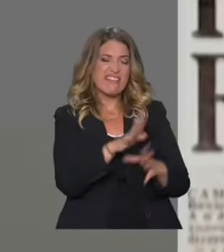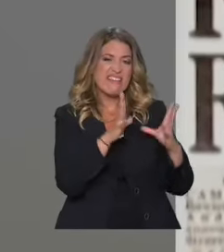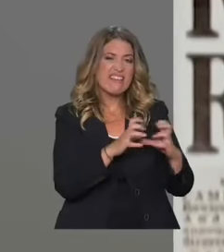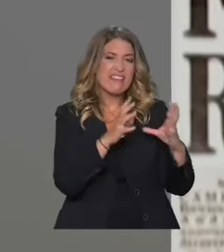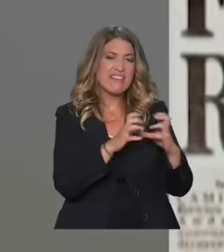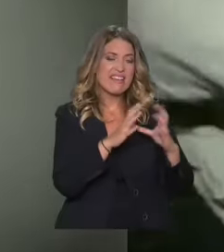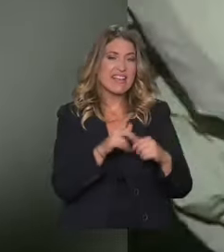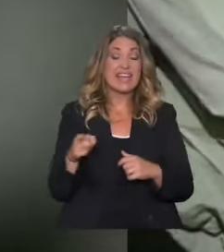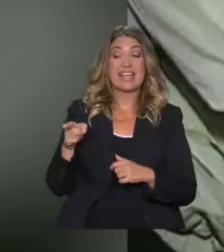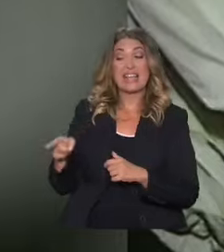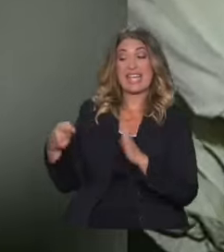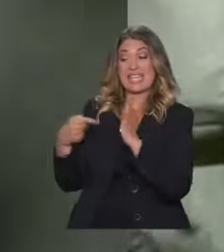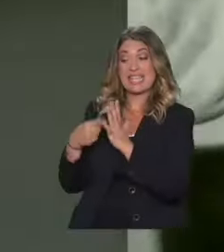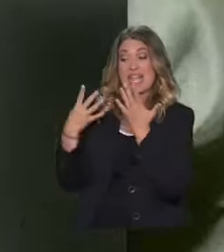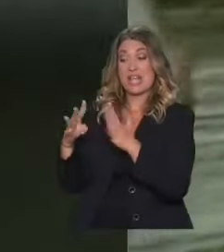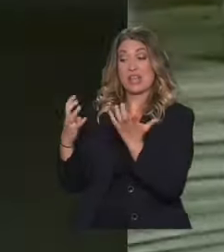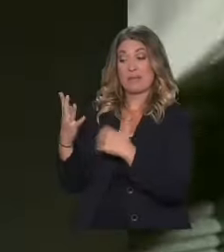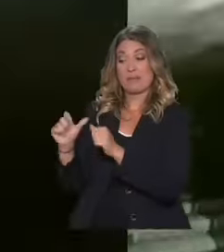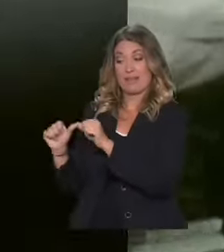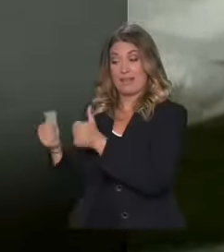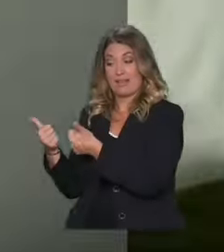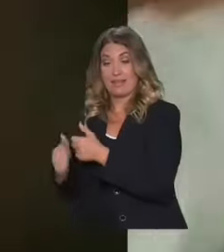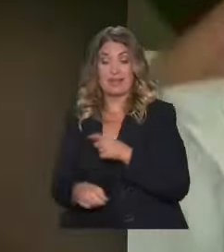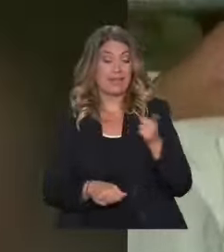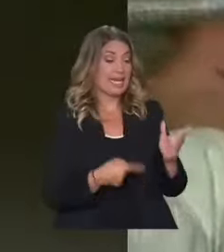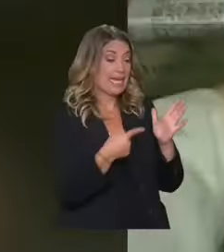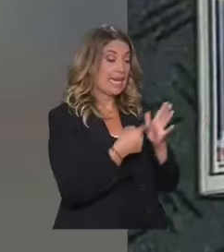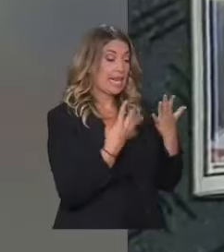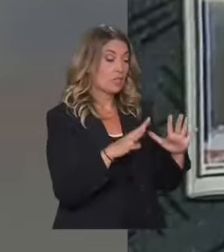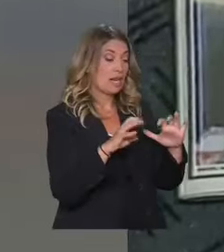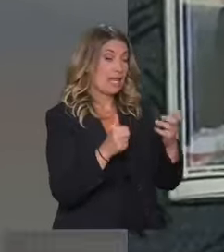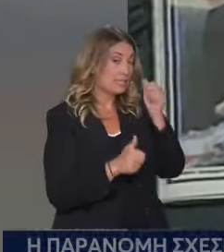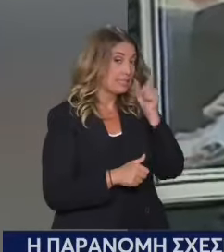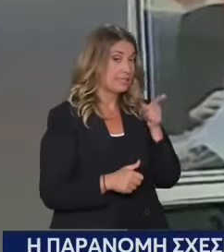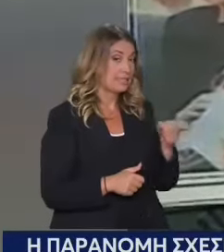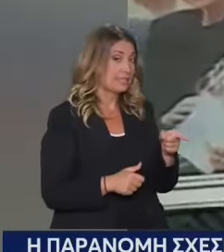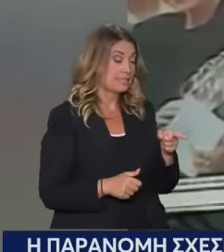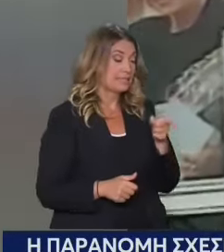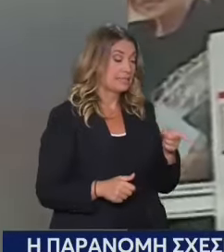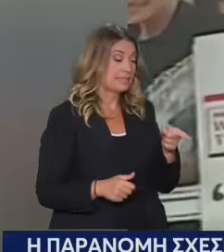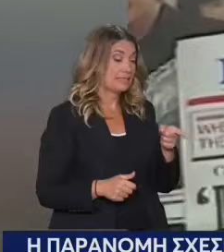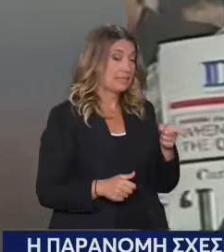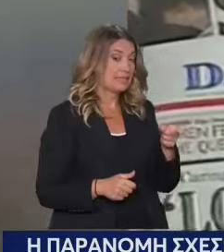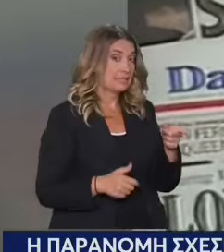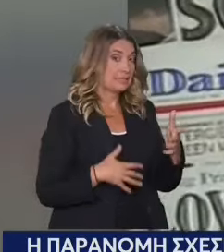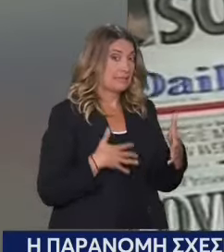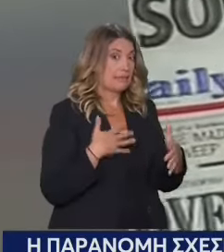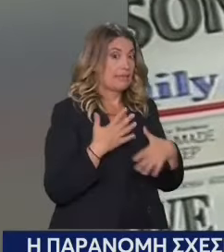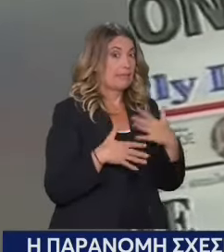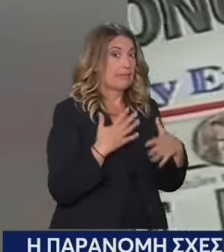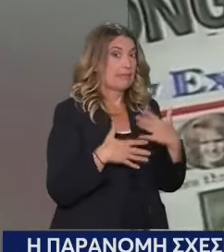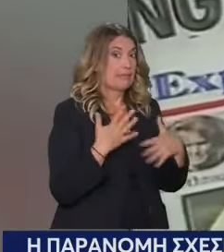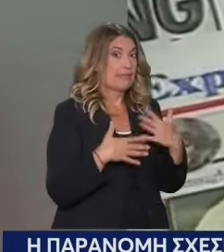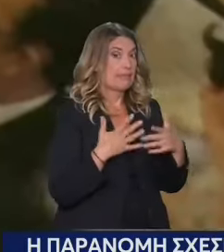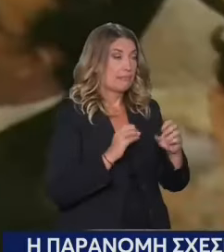χώρισε το 1995 και ο Κάρολος το 1996. Ο τελευταίος μάλιστα πολύ επεισοδιακά, καθώς βοούσε ο